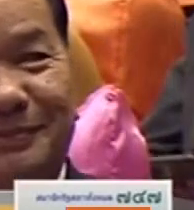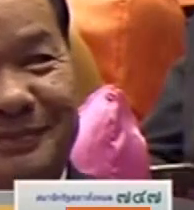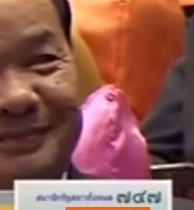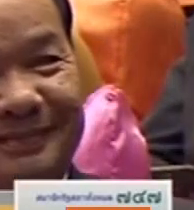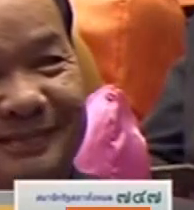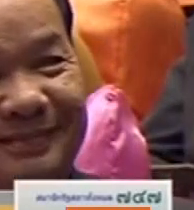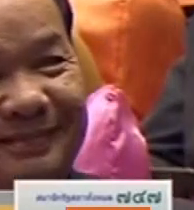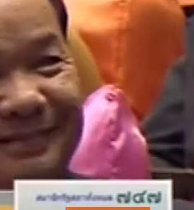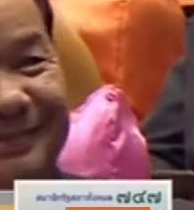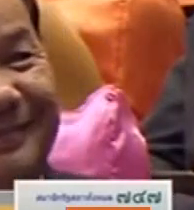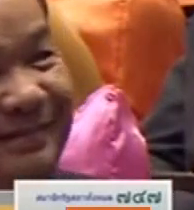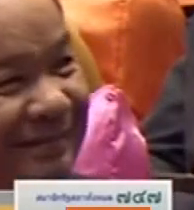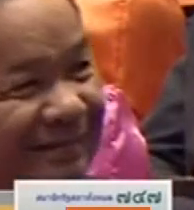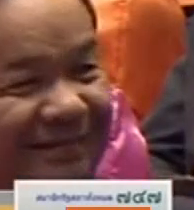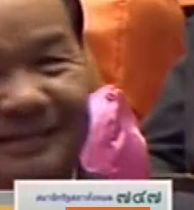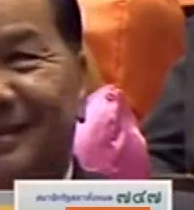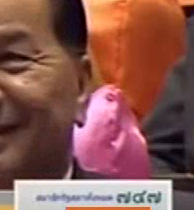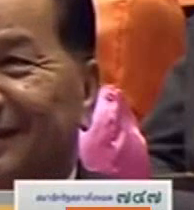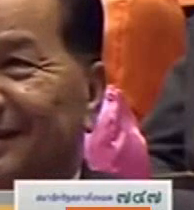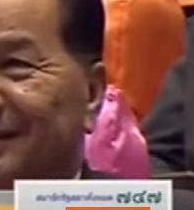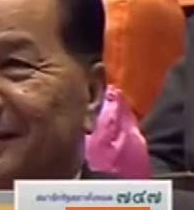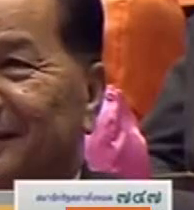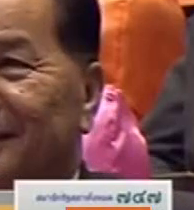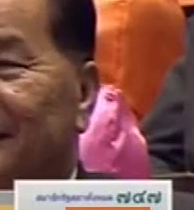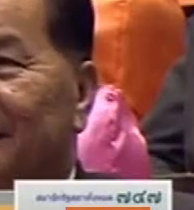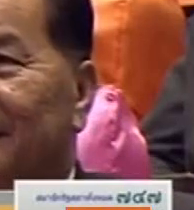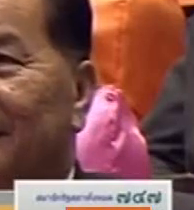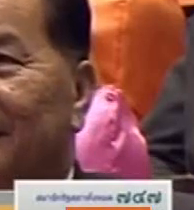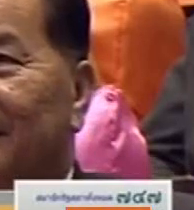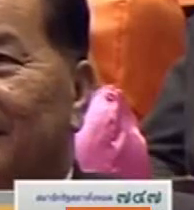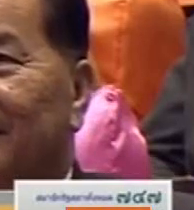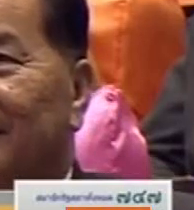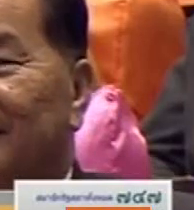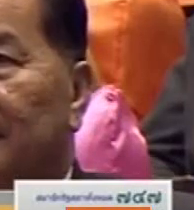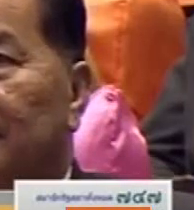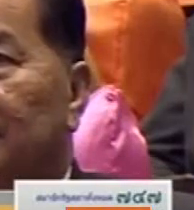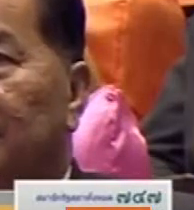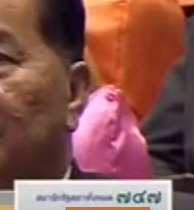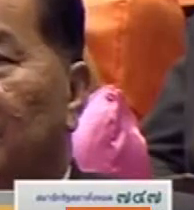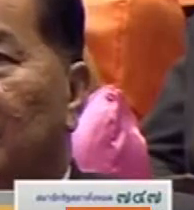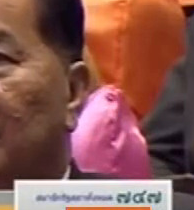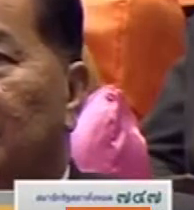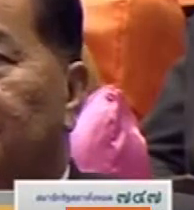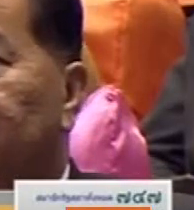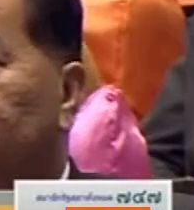แล้วก็อีกประการหนึ่งเนี่ยผมก็ยังไม่เคยเห็นนะครับคนที่เป็นหัวหน้าพรรคเนี่ยมาเป็นรัฐมนตรี